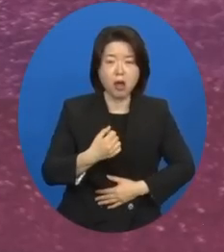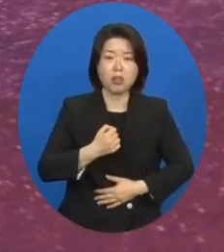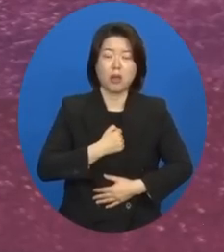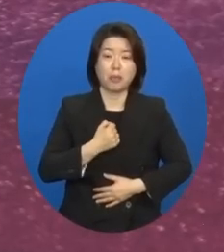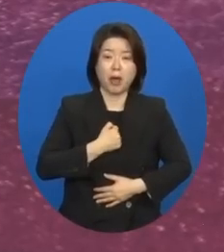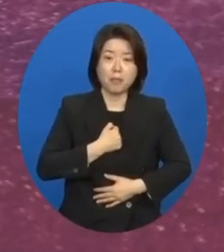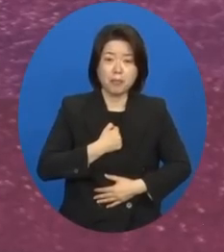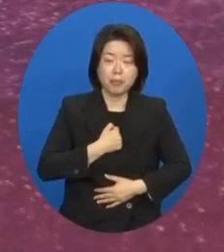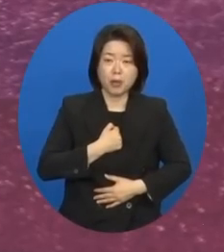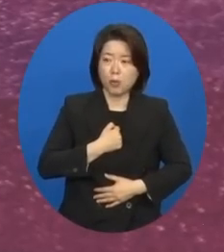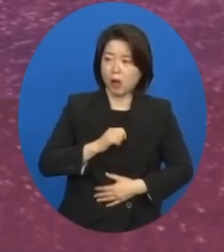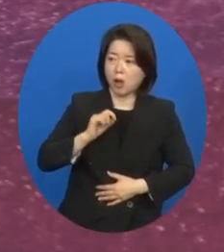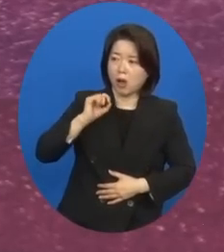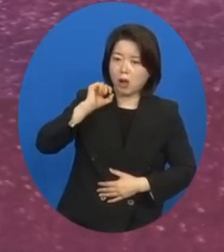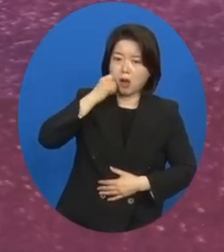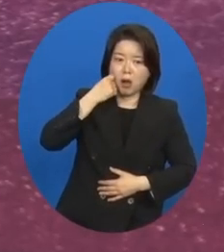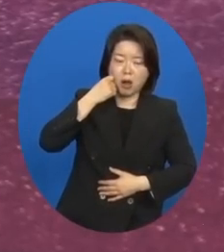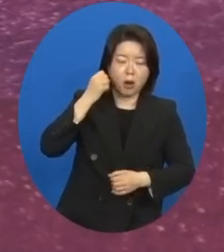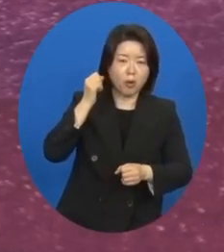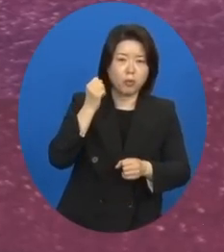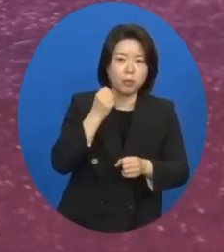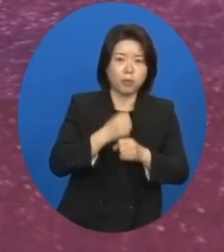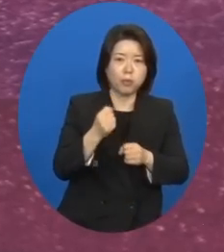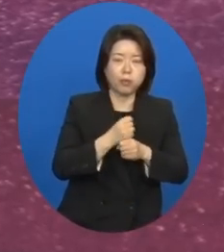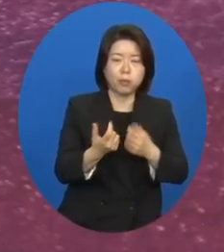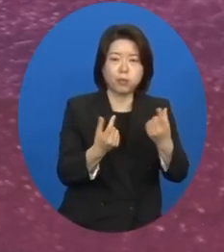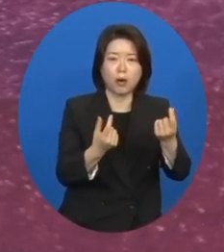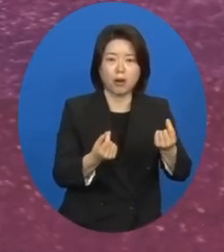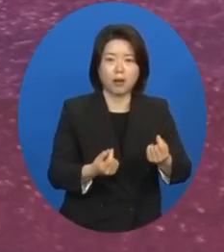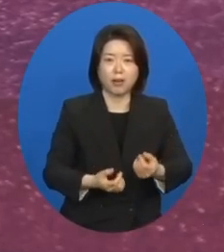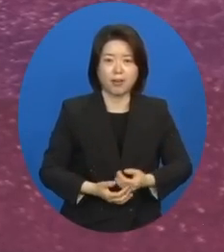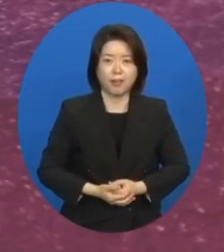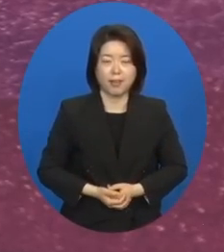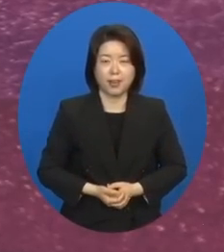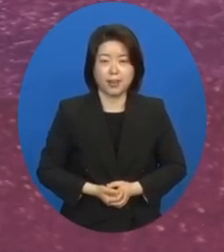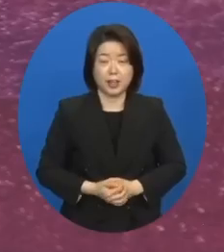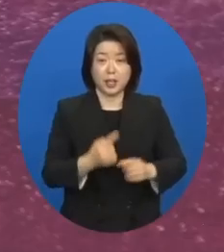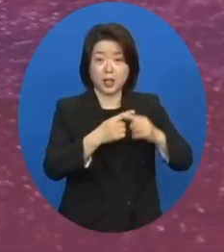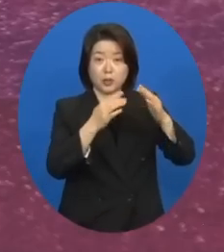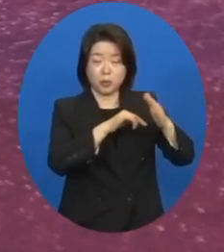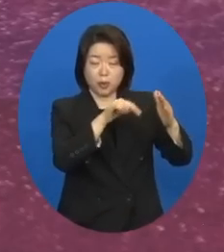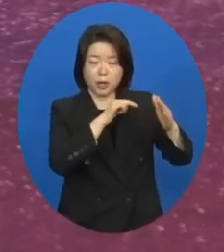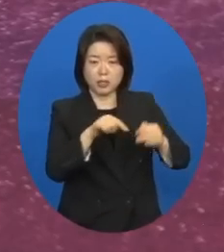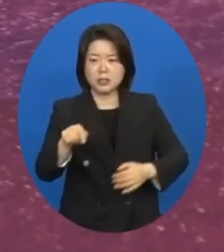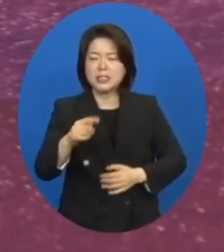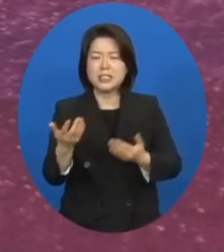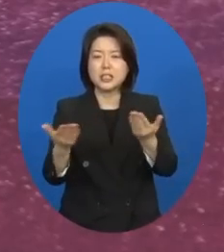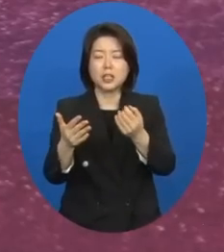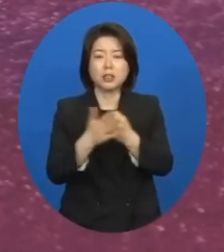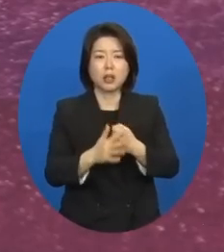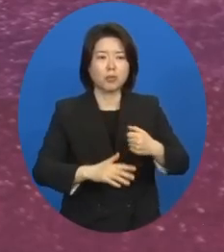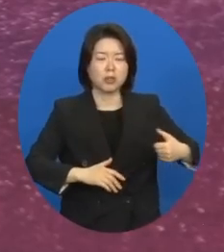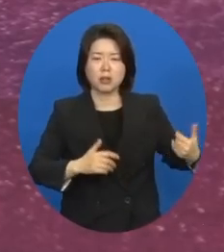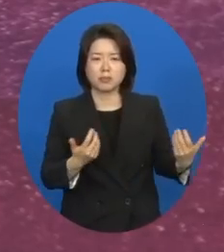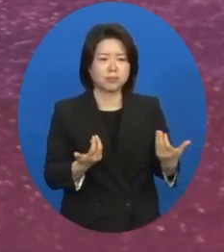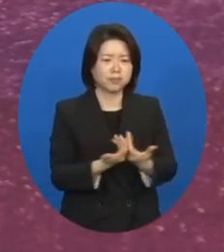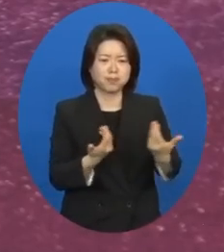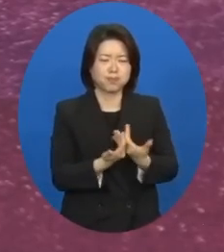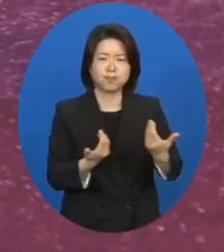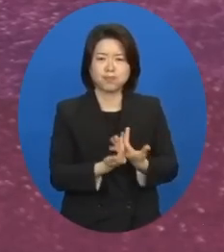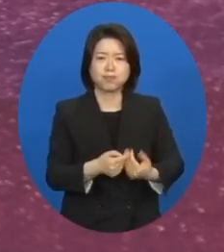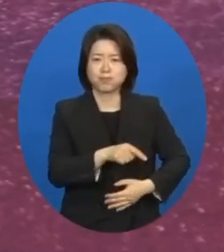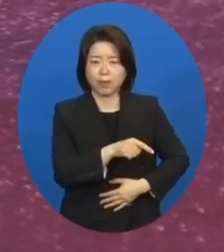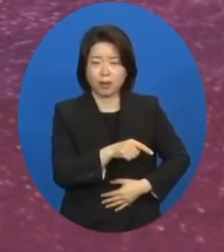답답하고 어렵게 되는 그러한 상황이었고 심지어 교회 안에서는 이 일로 인하여서 분열이 일어나게 되었습니다. 법적으로 이